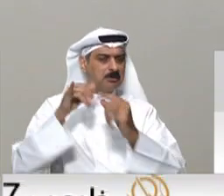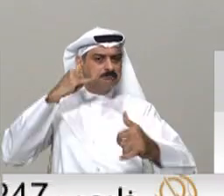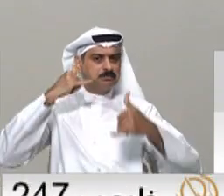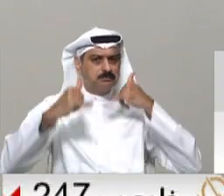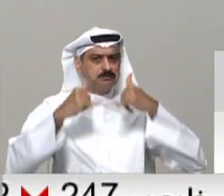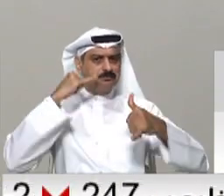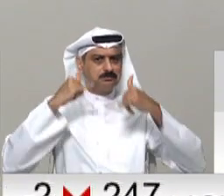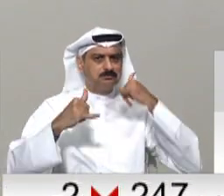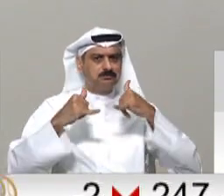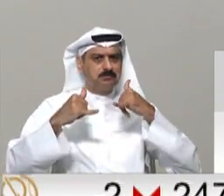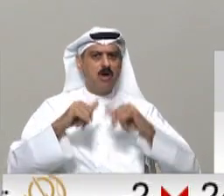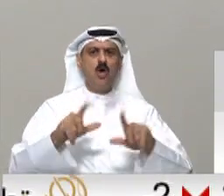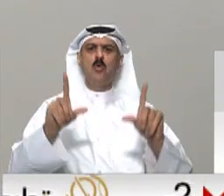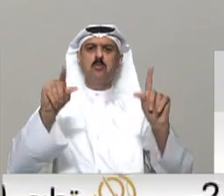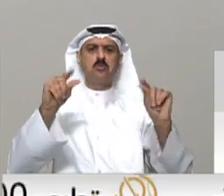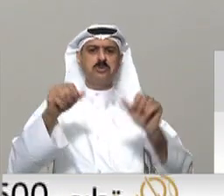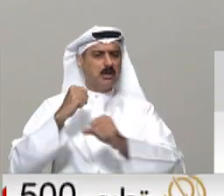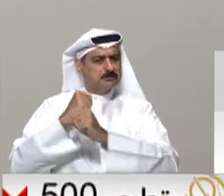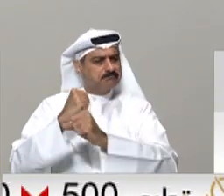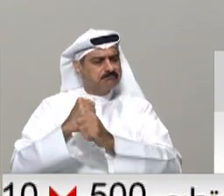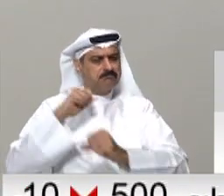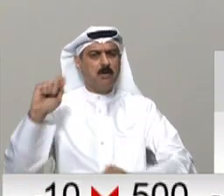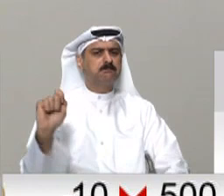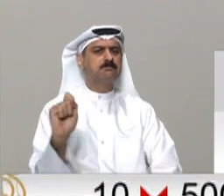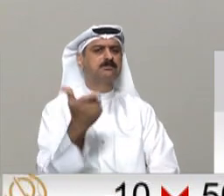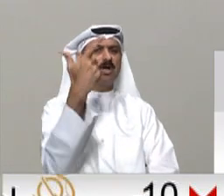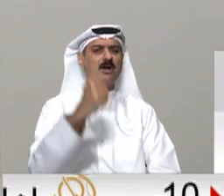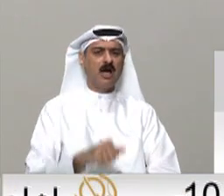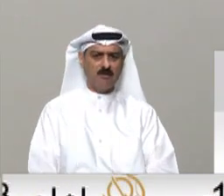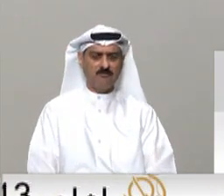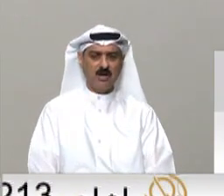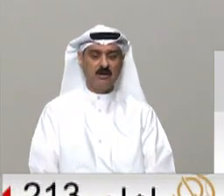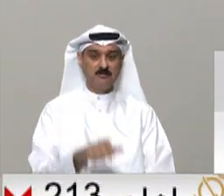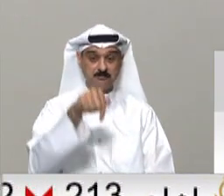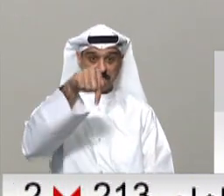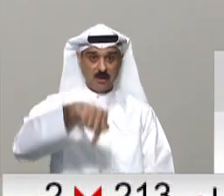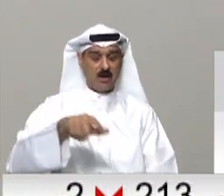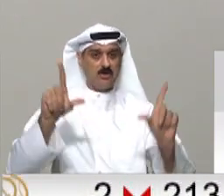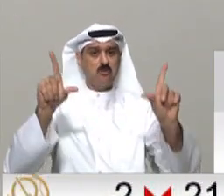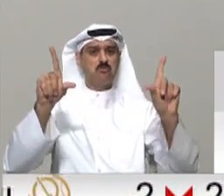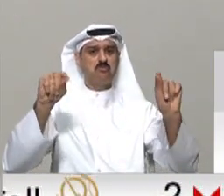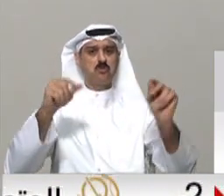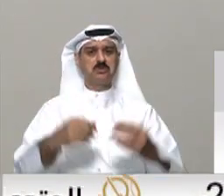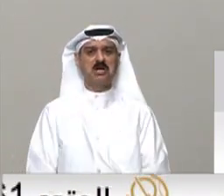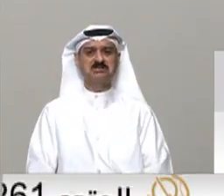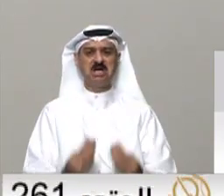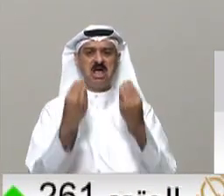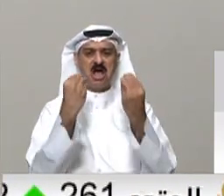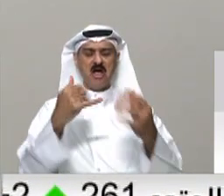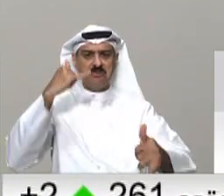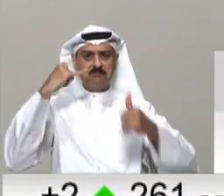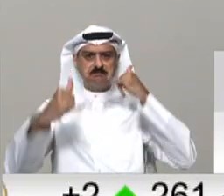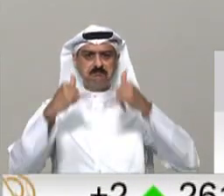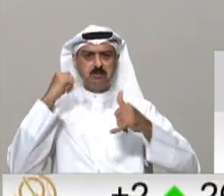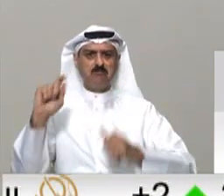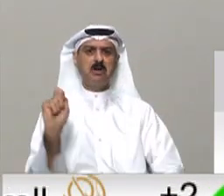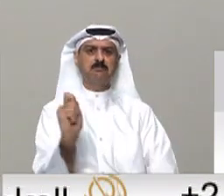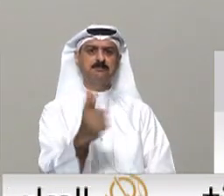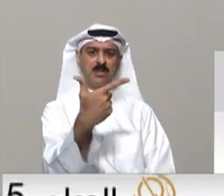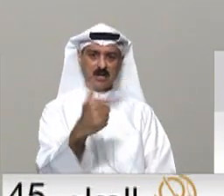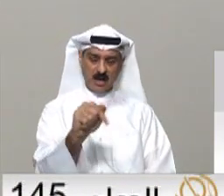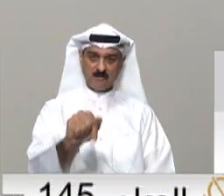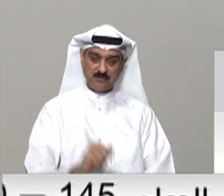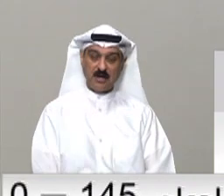نموذجية في العمل، نموذجية إحنا قاعد نقوم فيها في أكبر صورة نوصل البلاغات. وأيضا لا ننسى أن عندنا إحنا